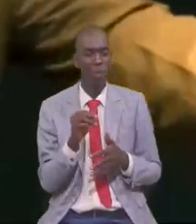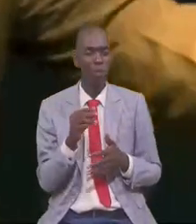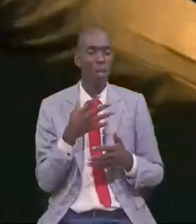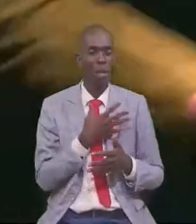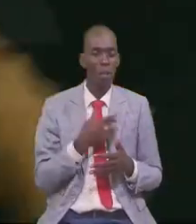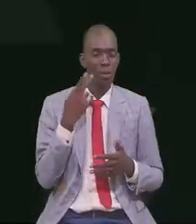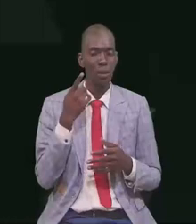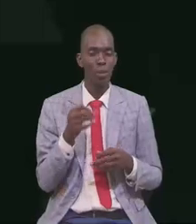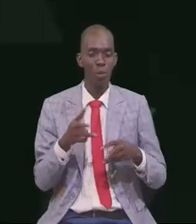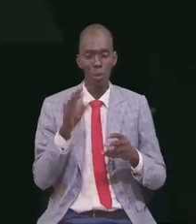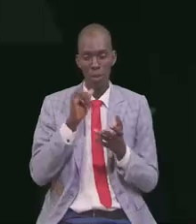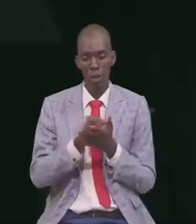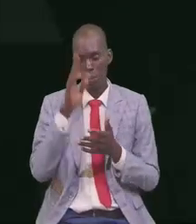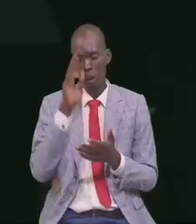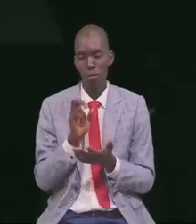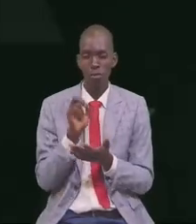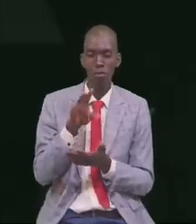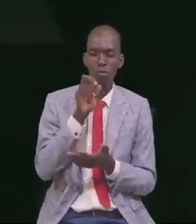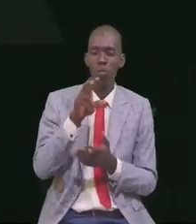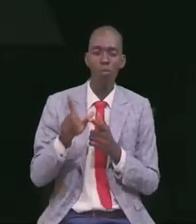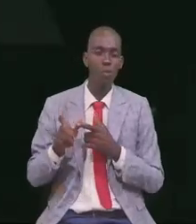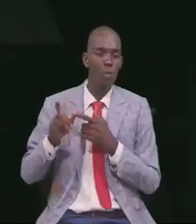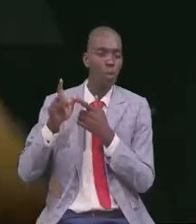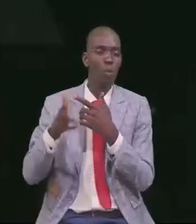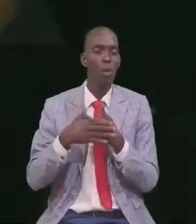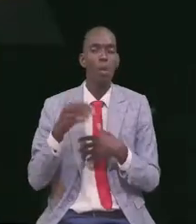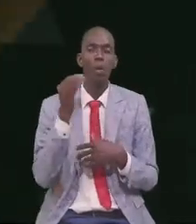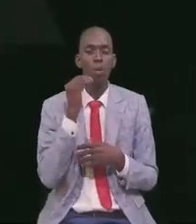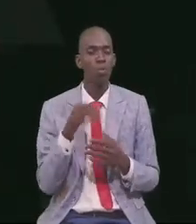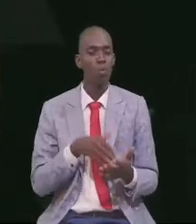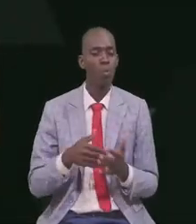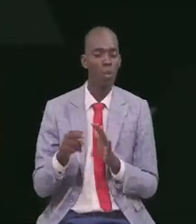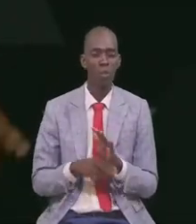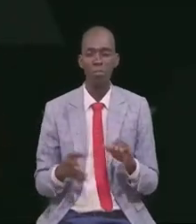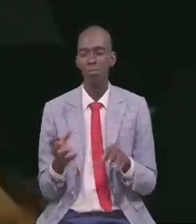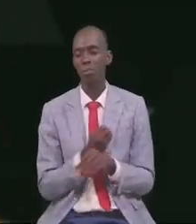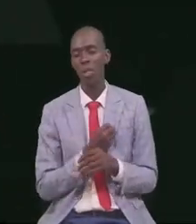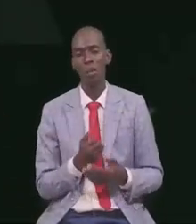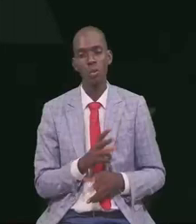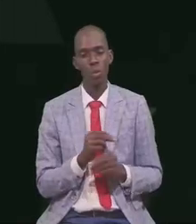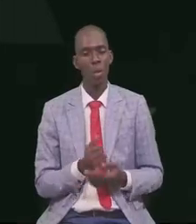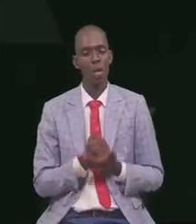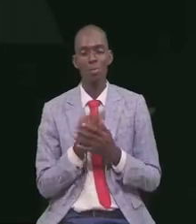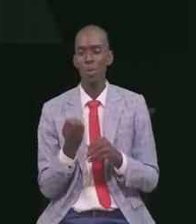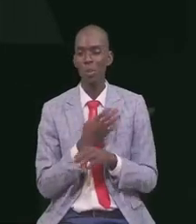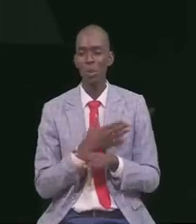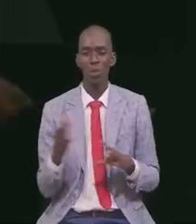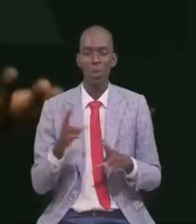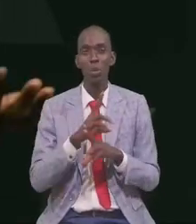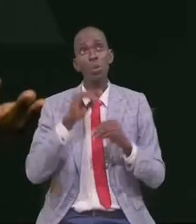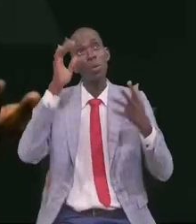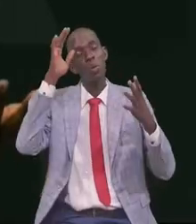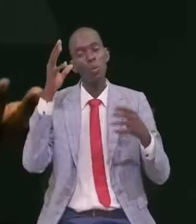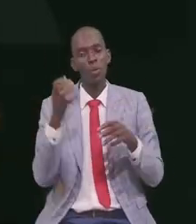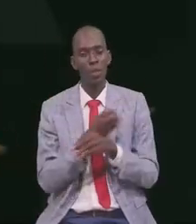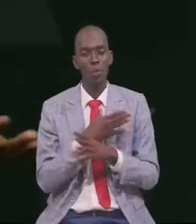pieds, comme il retourne à la maison. L'impotence est partie, le désespoir est parti. L'espoir est